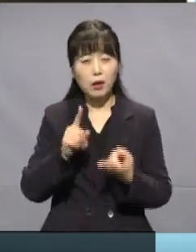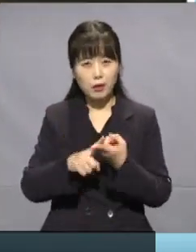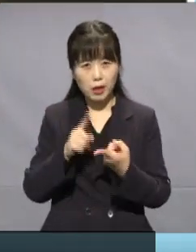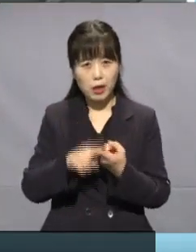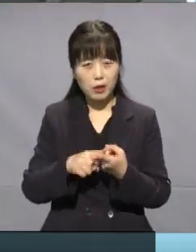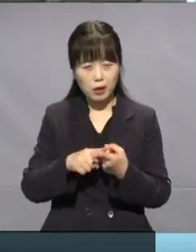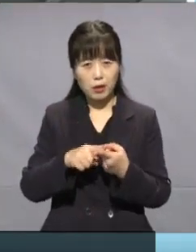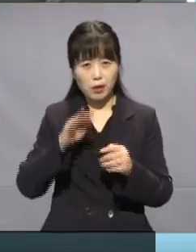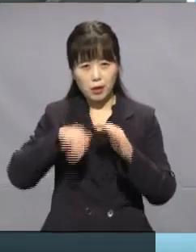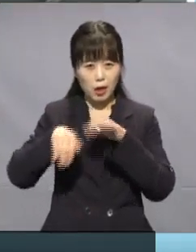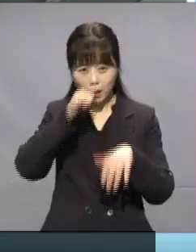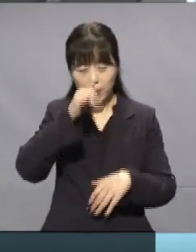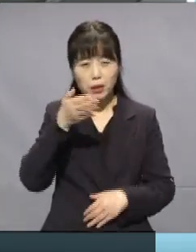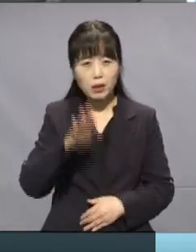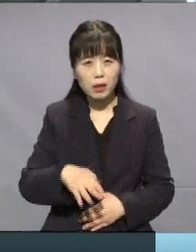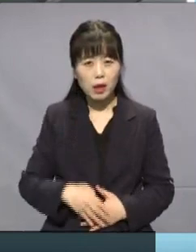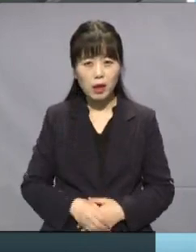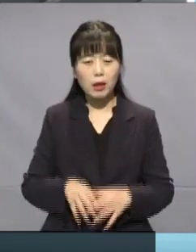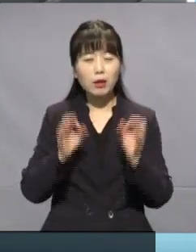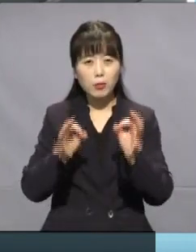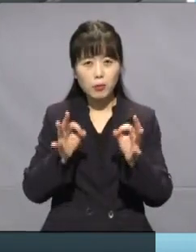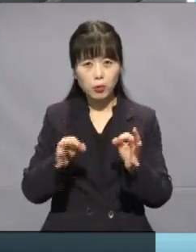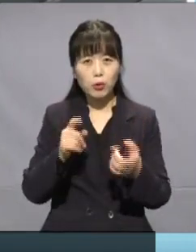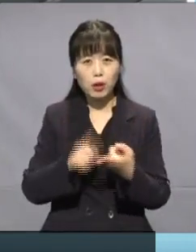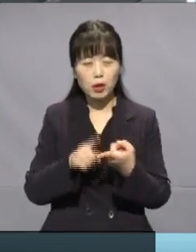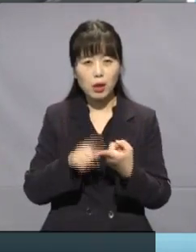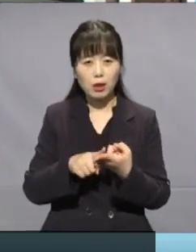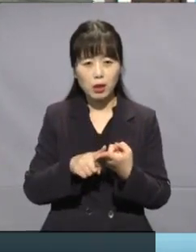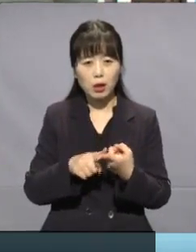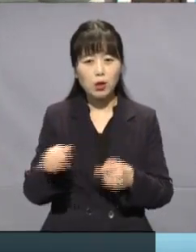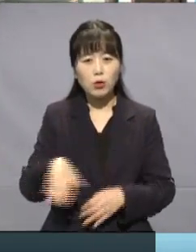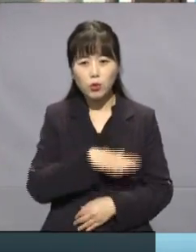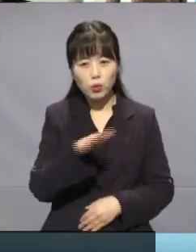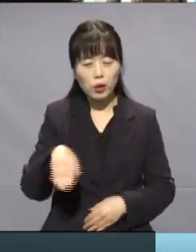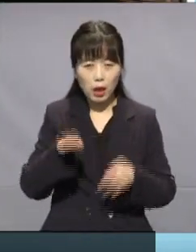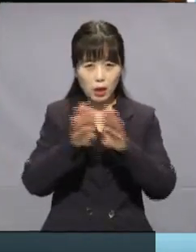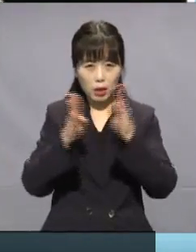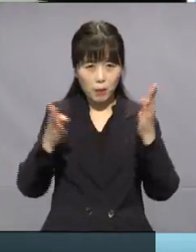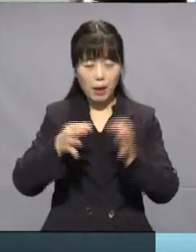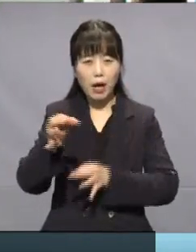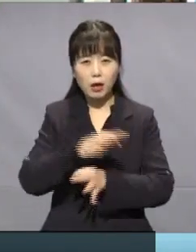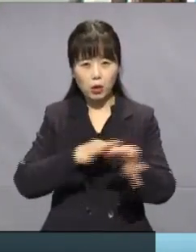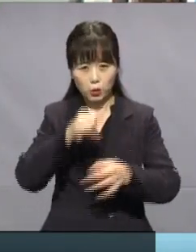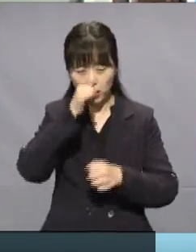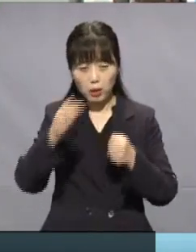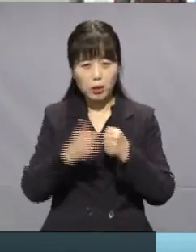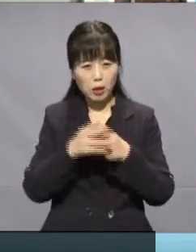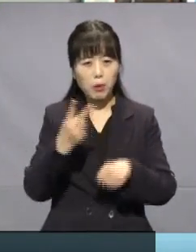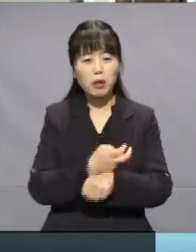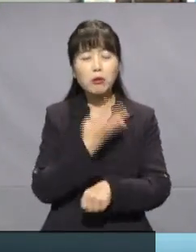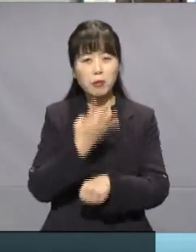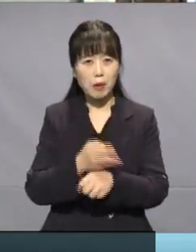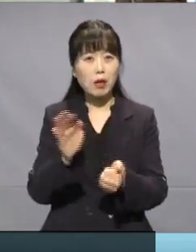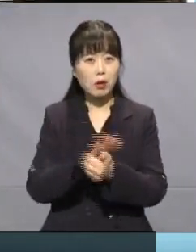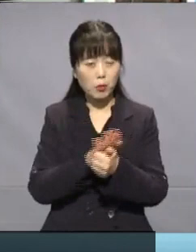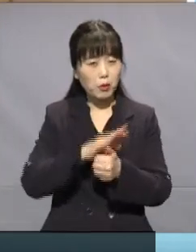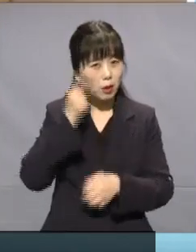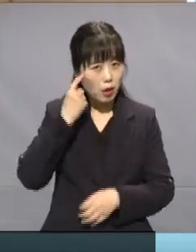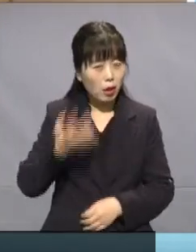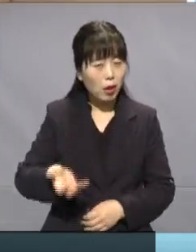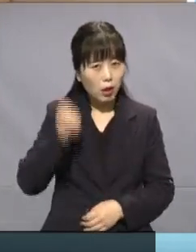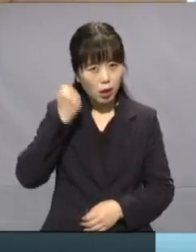대한 계열인데 사실 금융이라는 거는 이제 우리가 어 개방 경제를 하기 때문에 24시간 서비스를 해야 된다 생각하고